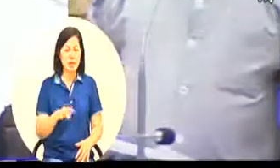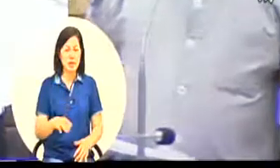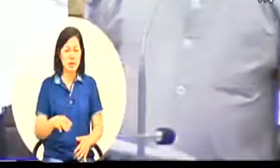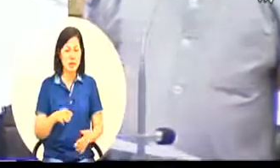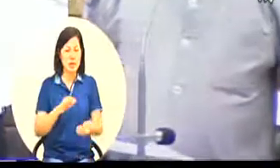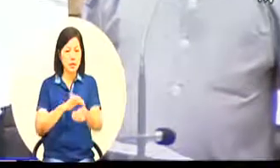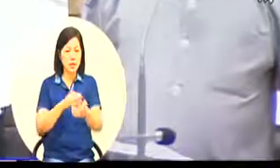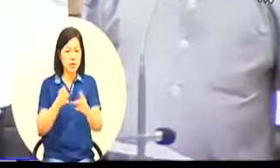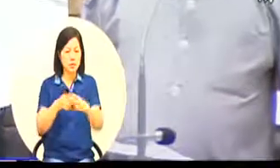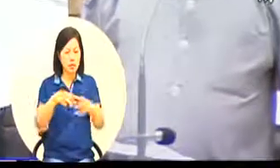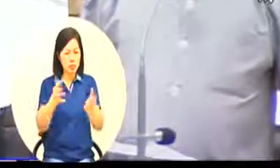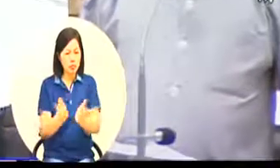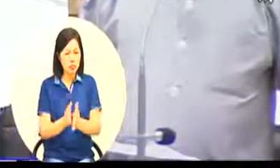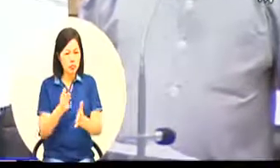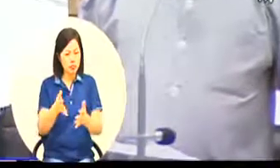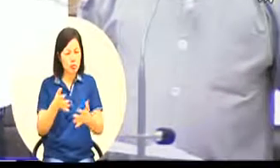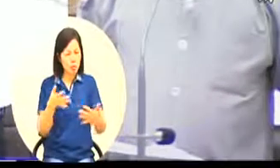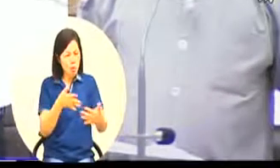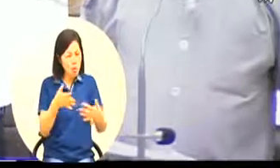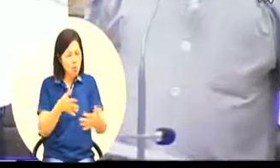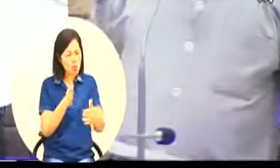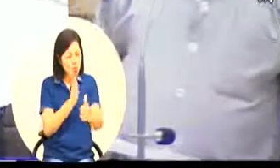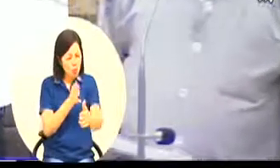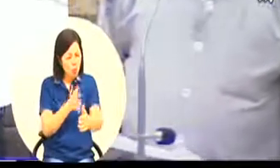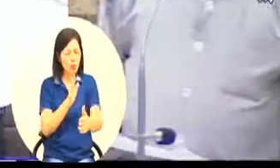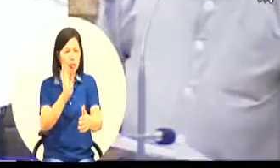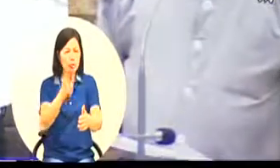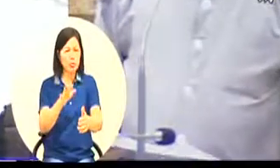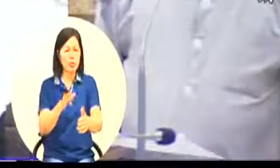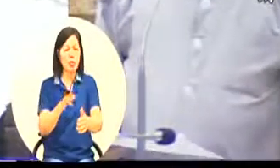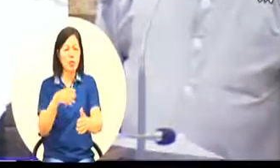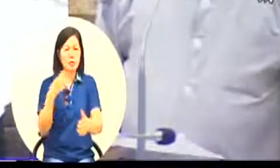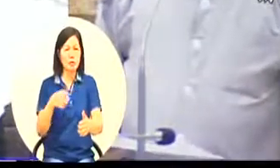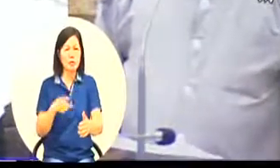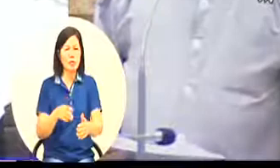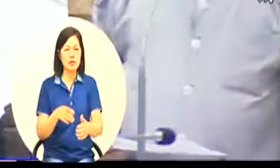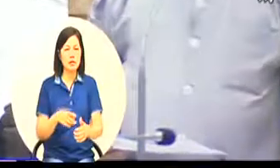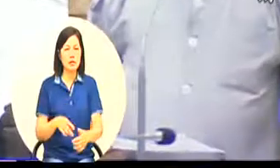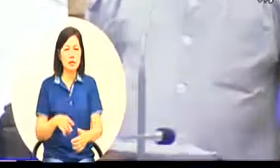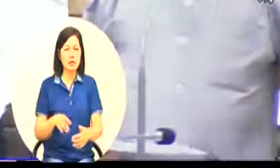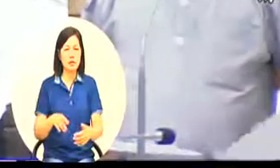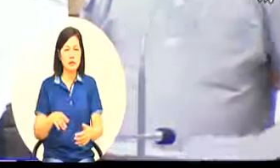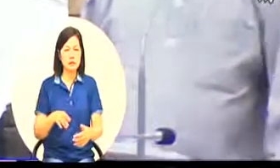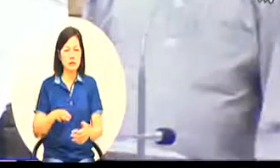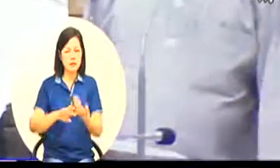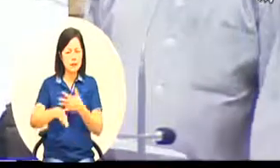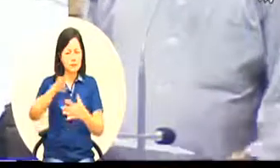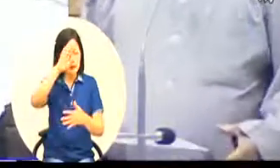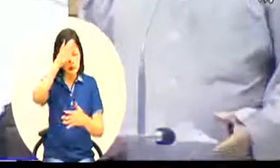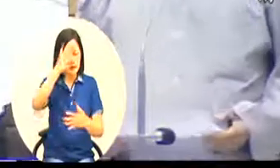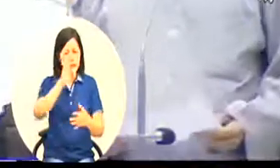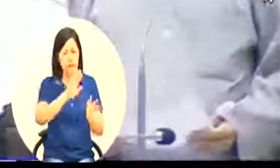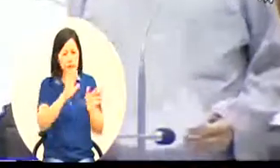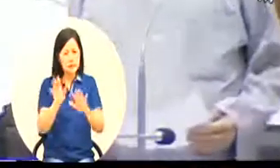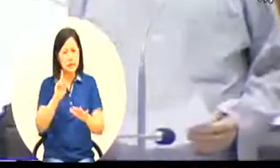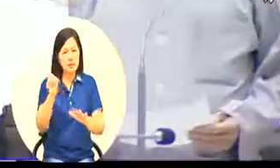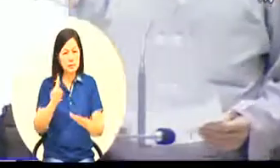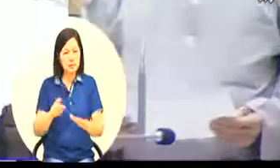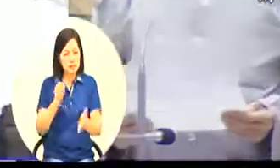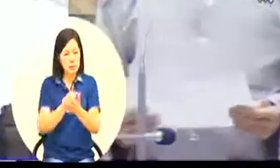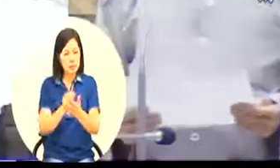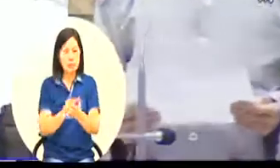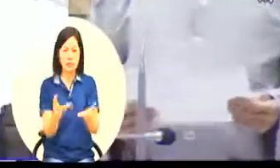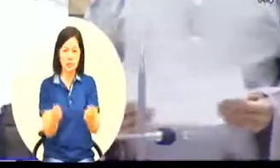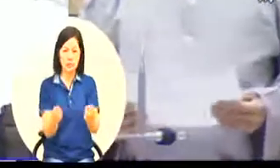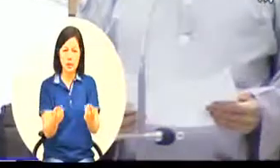解吼，我甲医疗小组做一寡请教啊，甲了解。因为有一寡病情是因为无进一步记录，咱唔知